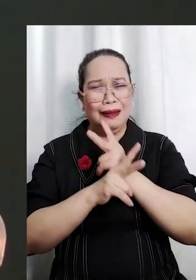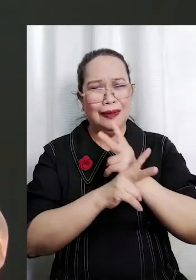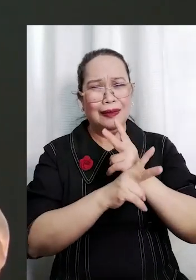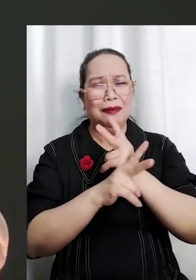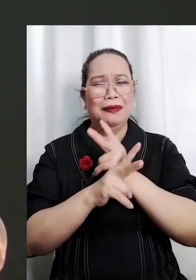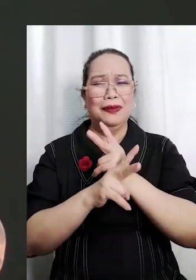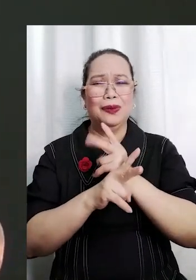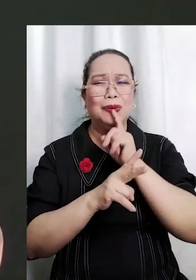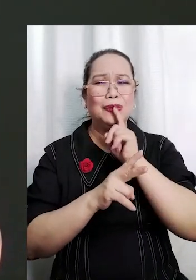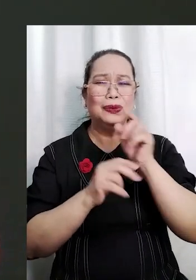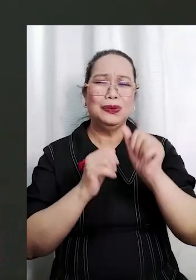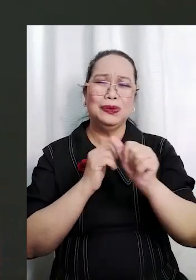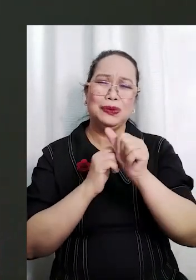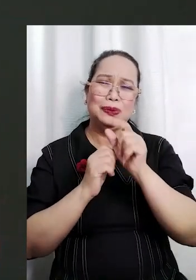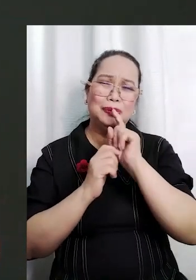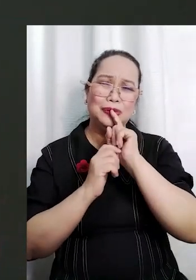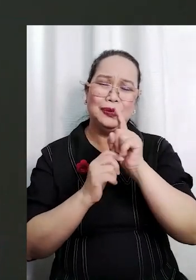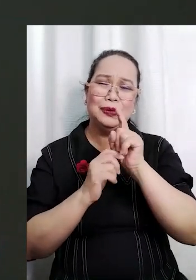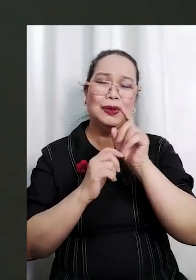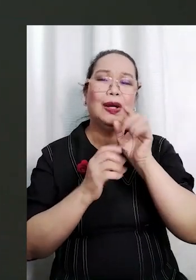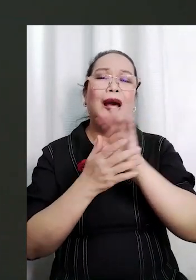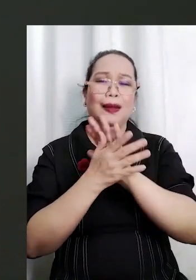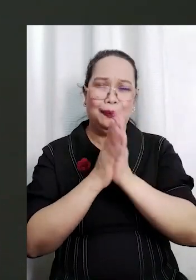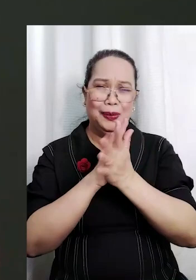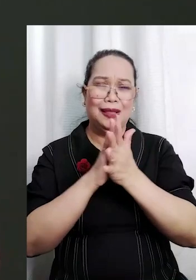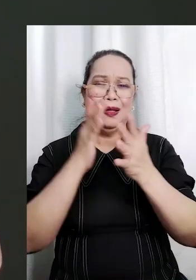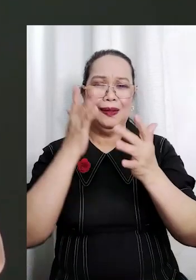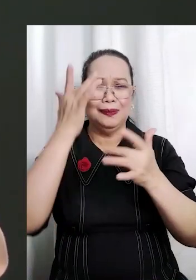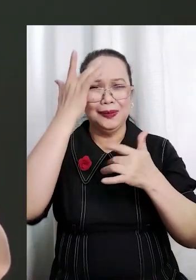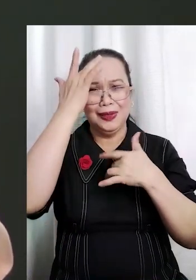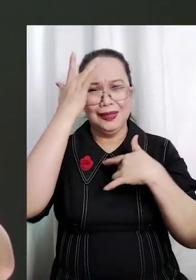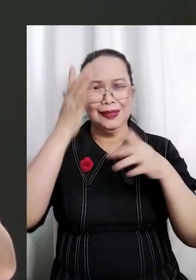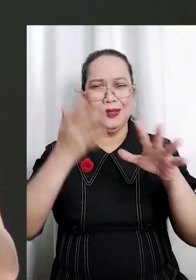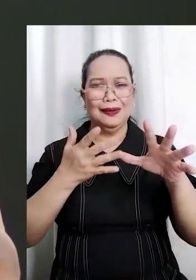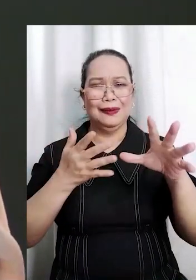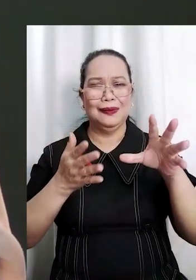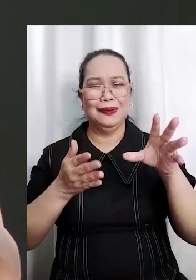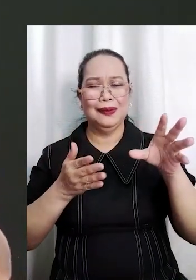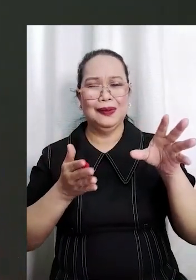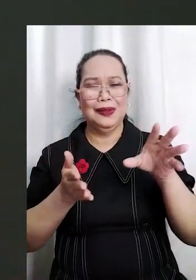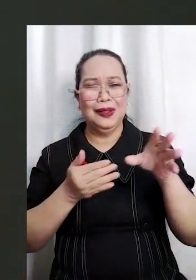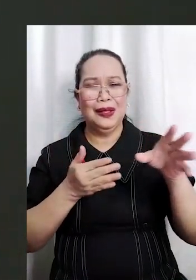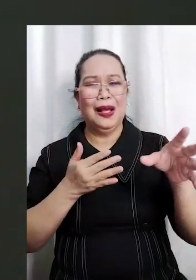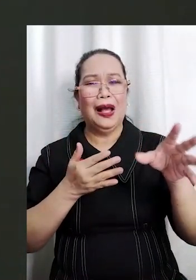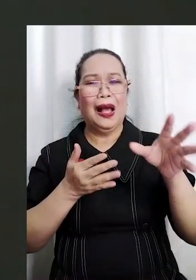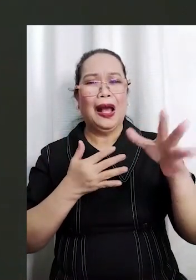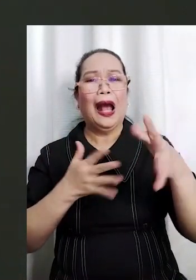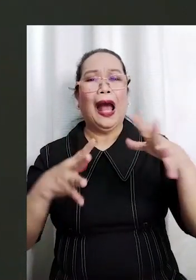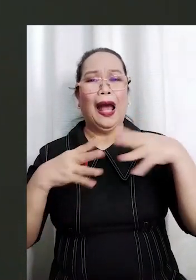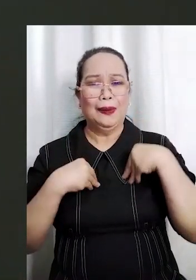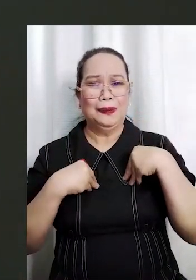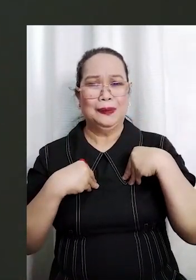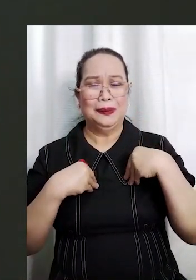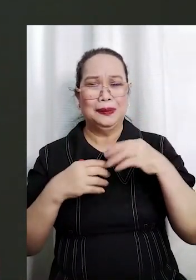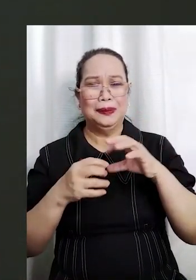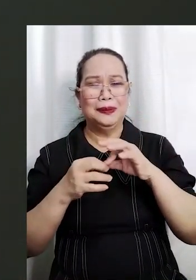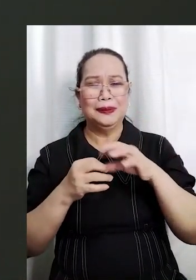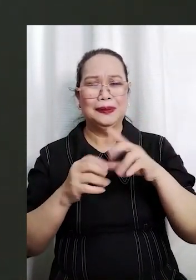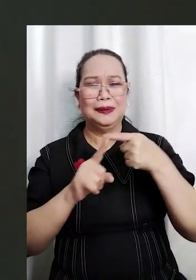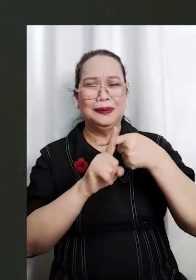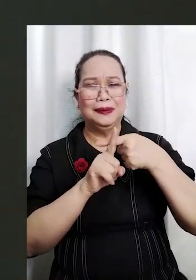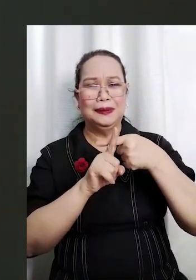pag-iingat namin, nagkasakit pa rin ako. At nasa katindihan ako ng sakit na